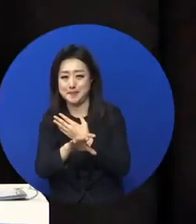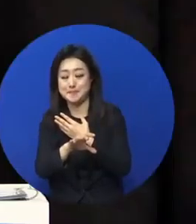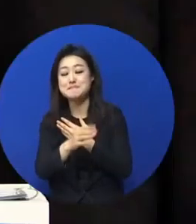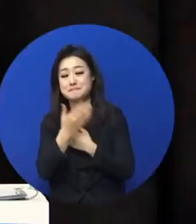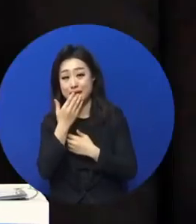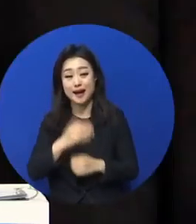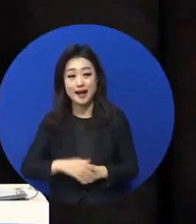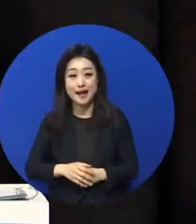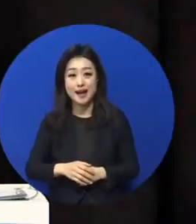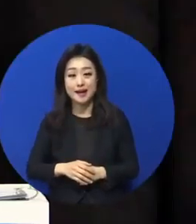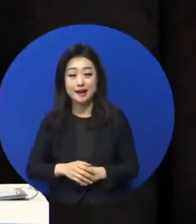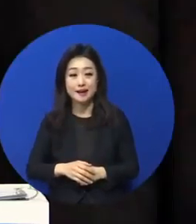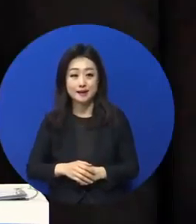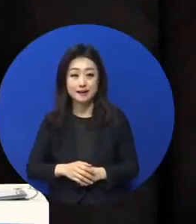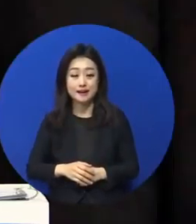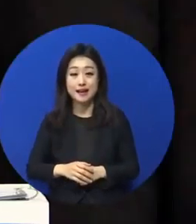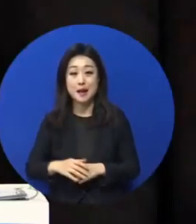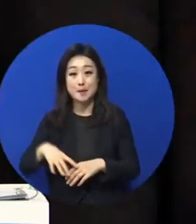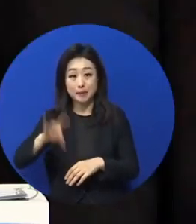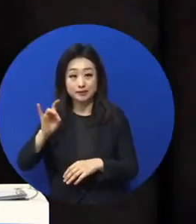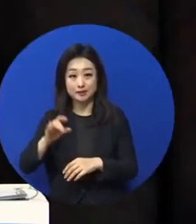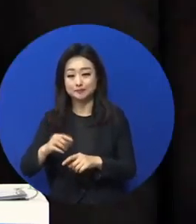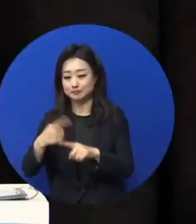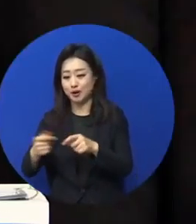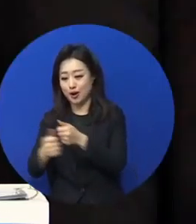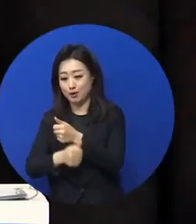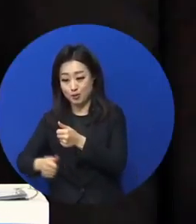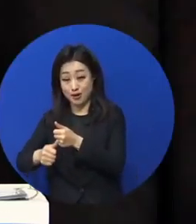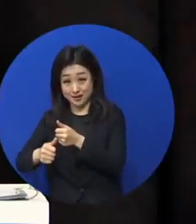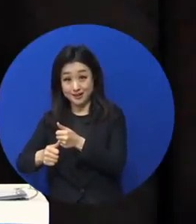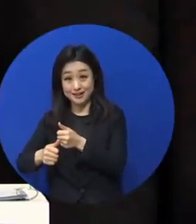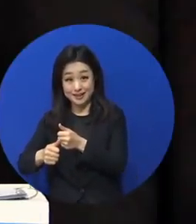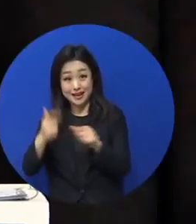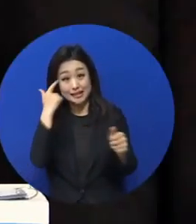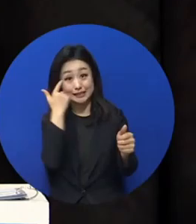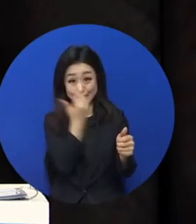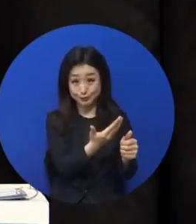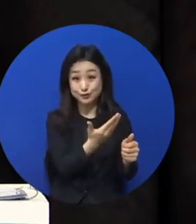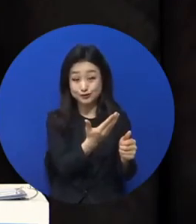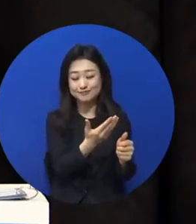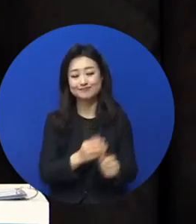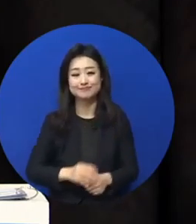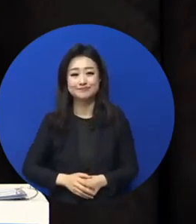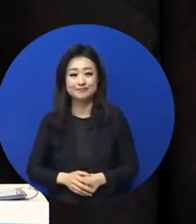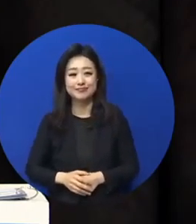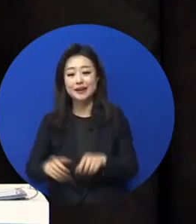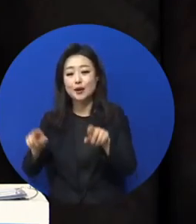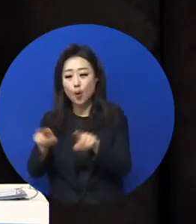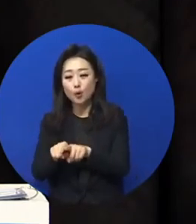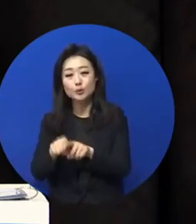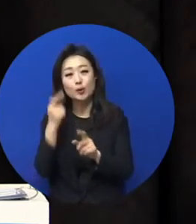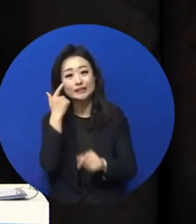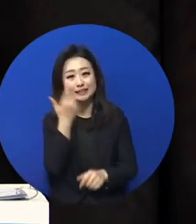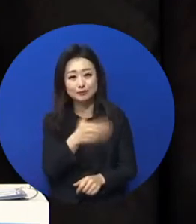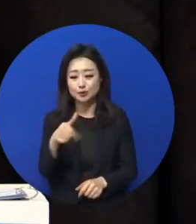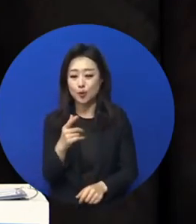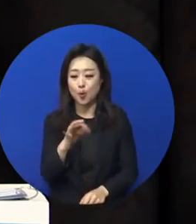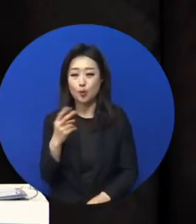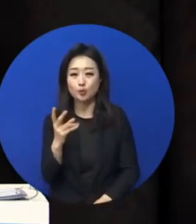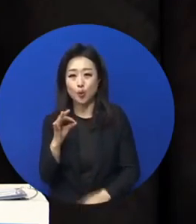번째 순서는 공관위원들이 후보자들에게 질문하는 시간입니다. 공통질문인데요. 공통질문은 각